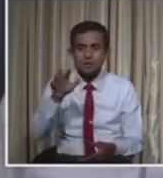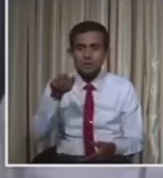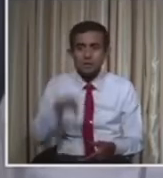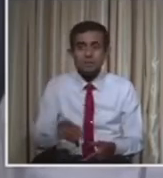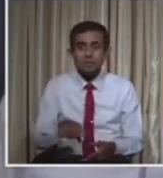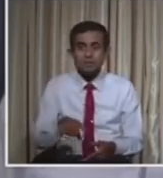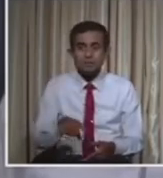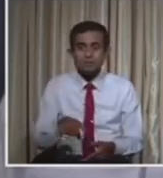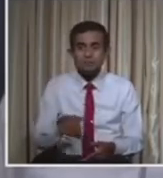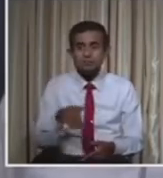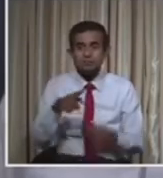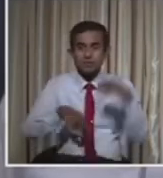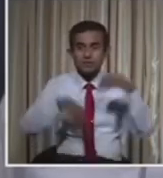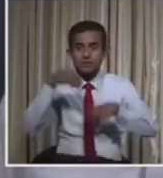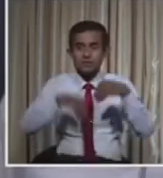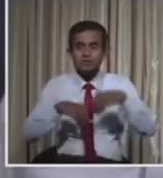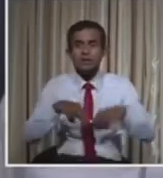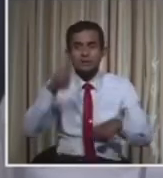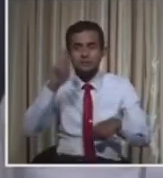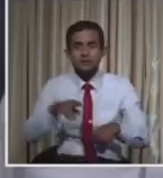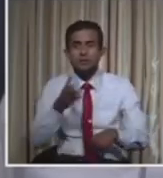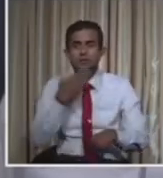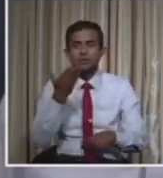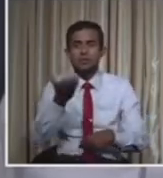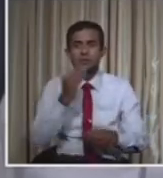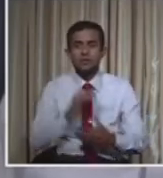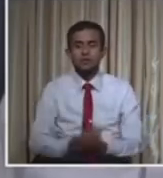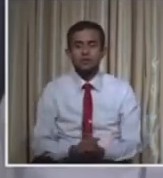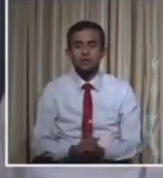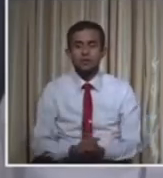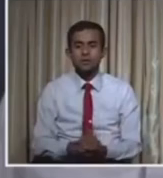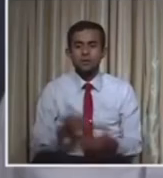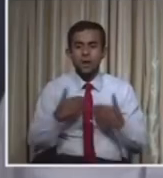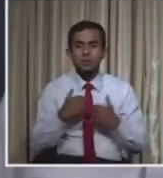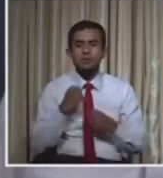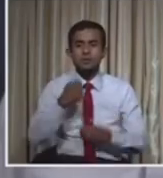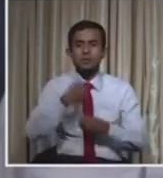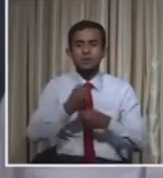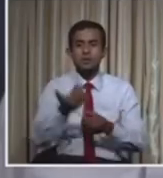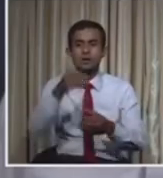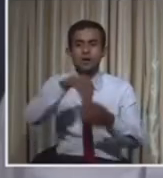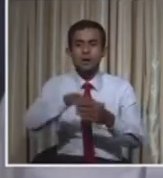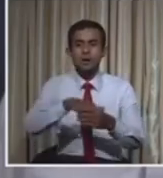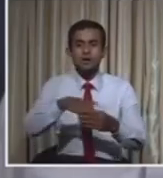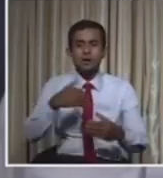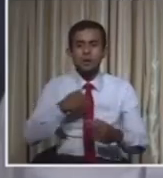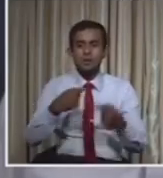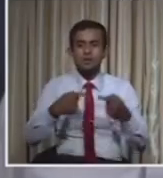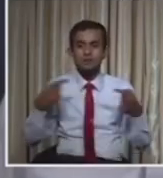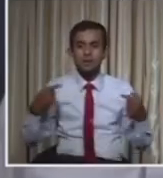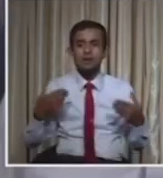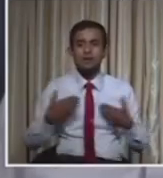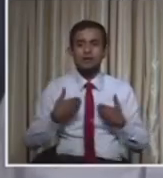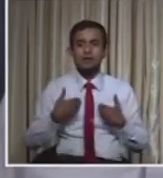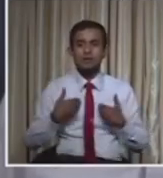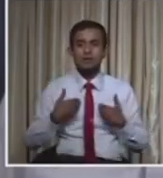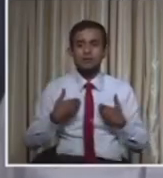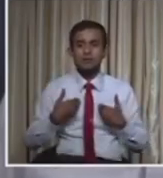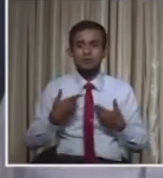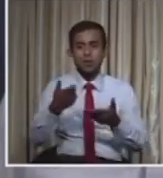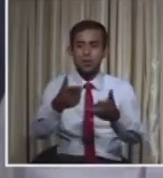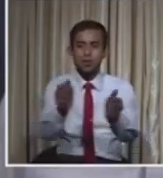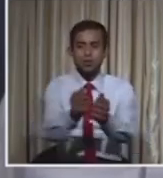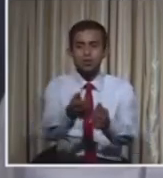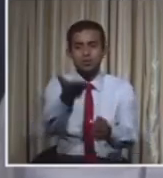මේගොල්ලන් ඡන්දයක් තියපු ගමන් දිනන්න එපා දෙවි හාමුදුරුවනේ එහෙනම් අපි මොකට ආණ්ඩුවට ආවේ අපි ඉන්නවනේ විපක්ෂනේ මේ තරම් හොඳට වැඩ